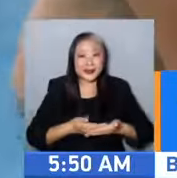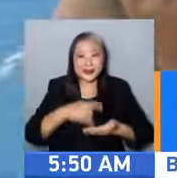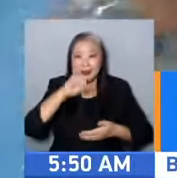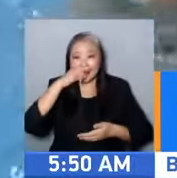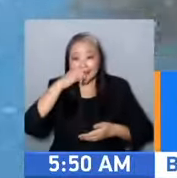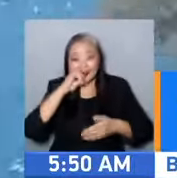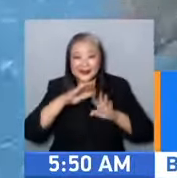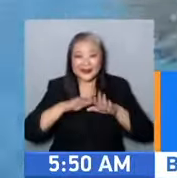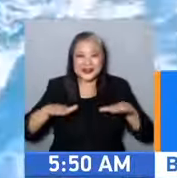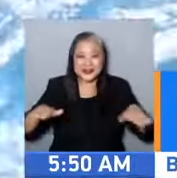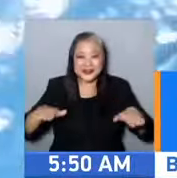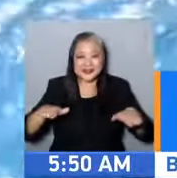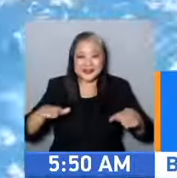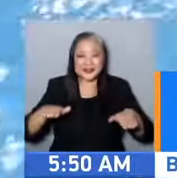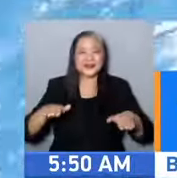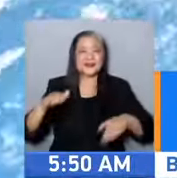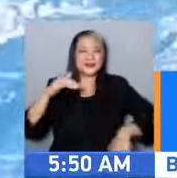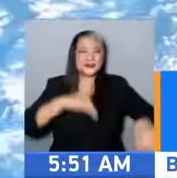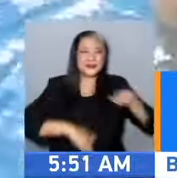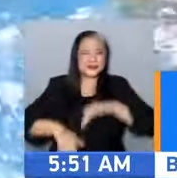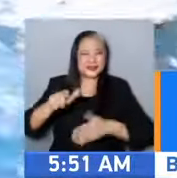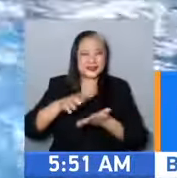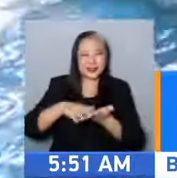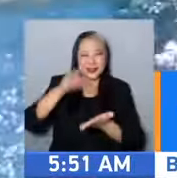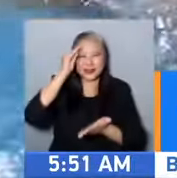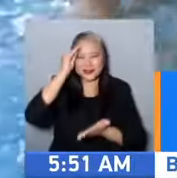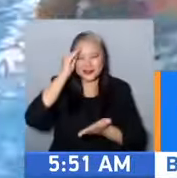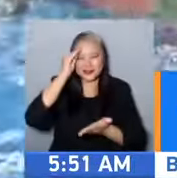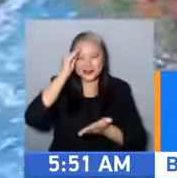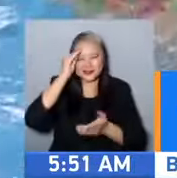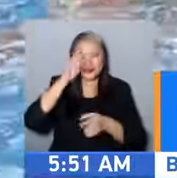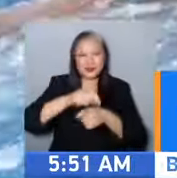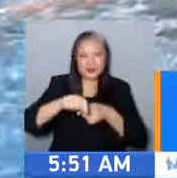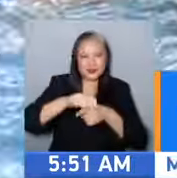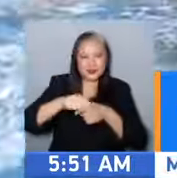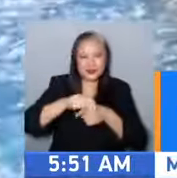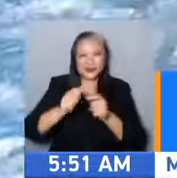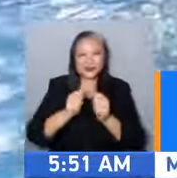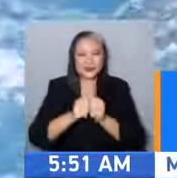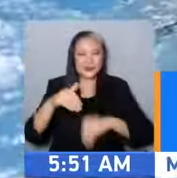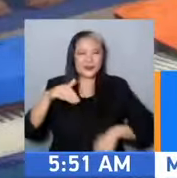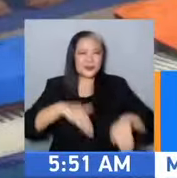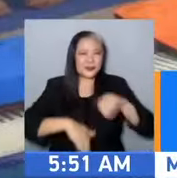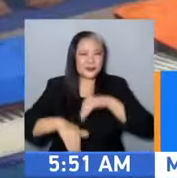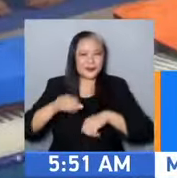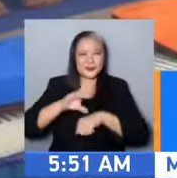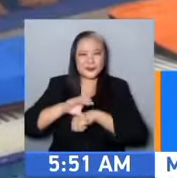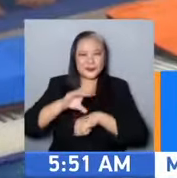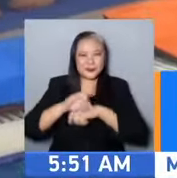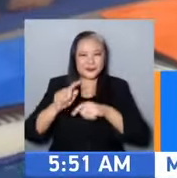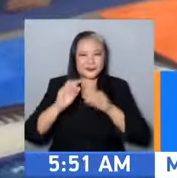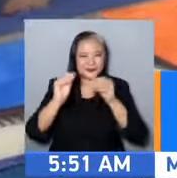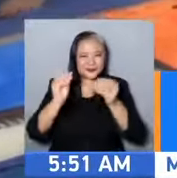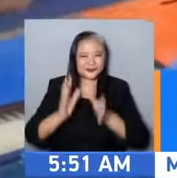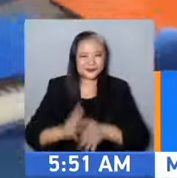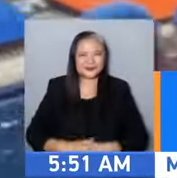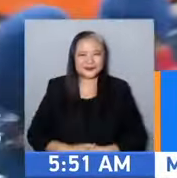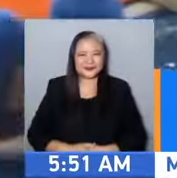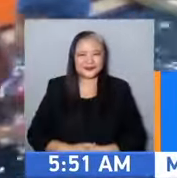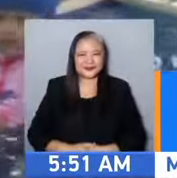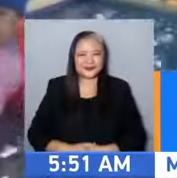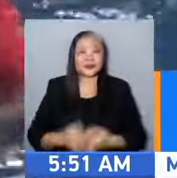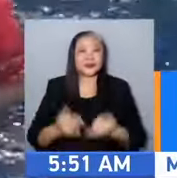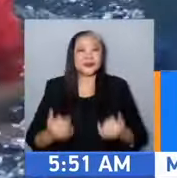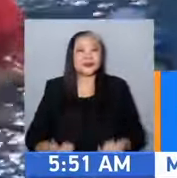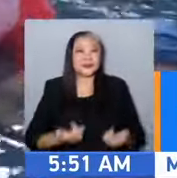lesson. Kasama syempre ang ating mga swimming coaches. At para mas masaya, naku mga kapuso, may magbabalik na UH Barkada